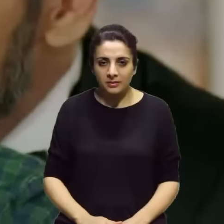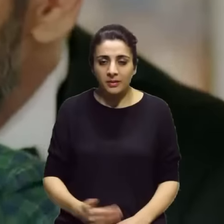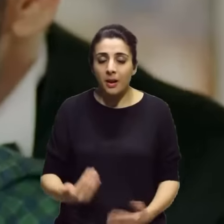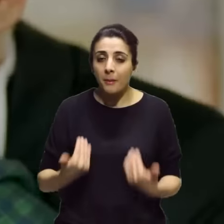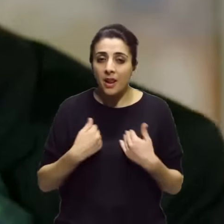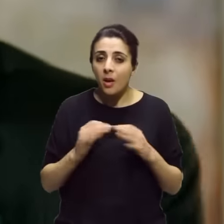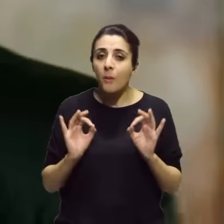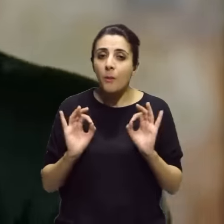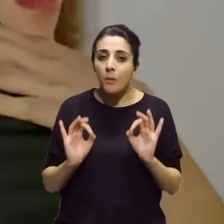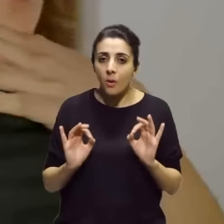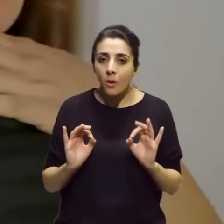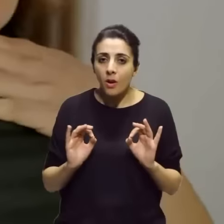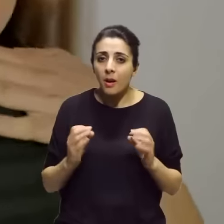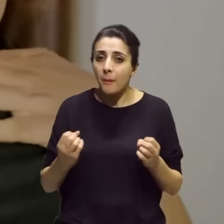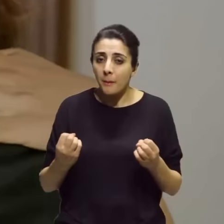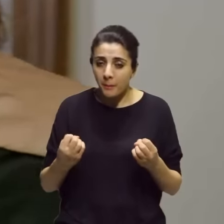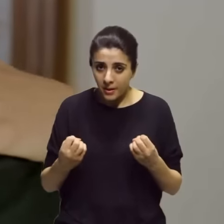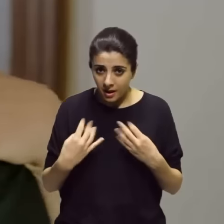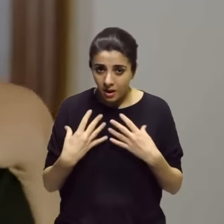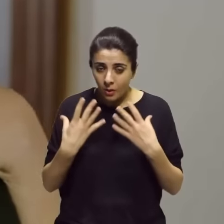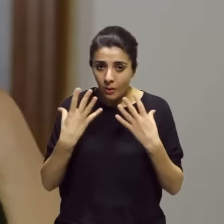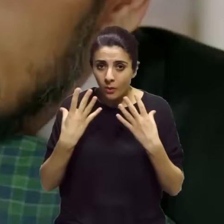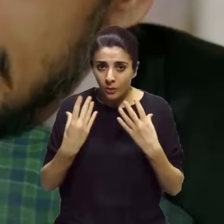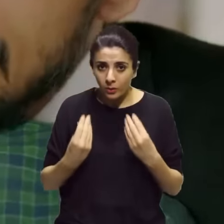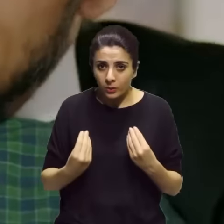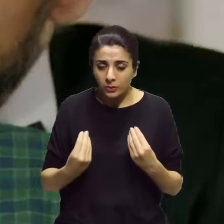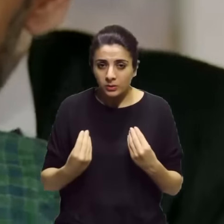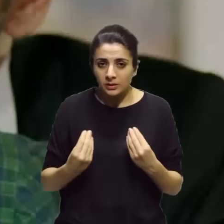dokunuyorlar. Gözlerinden yaşlar akıyor. Birbirlerinin